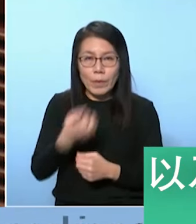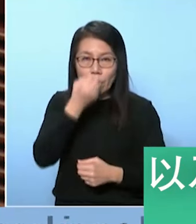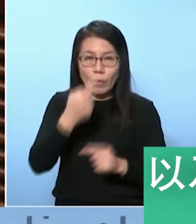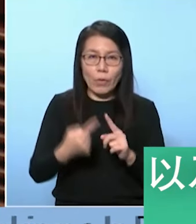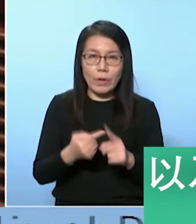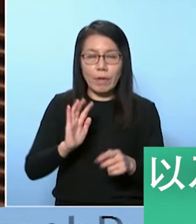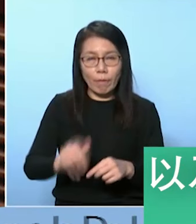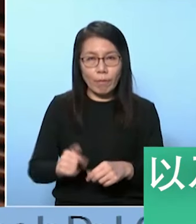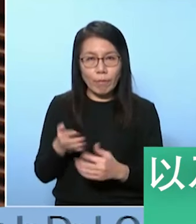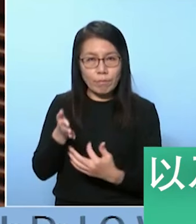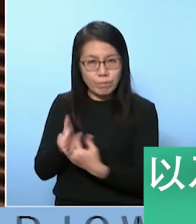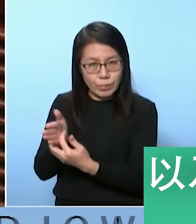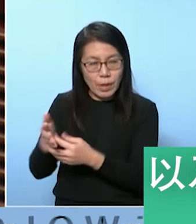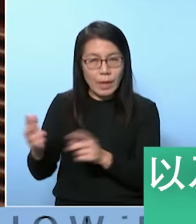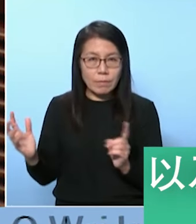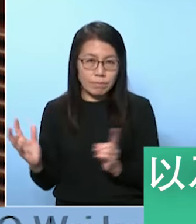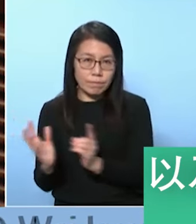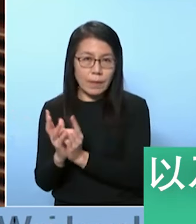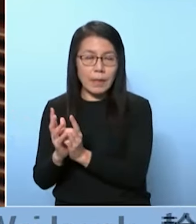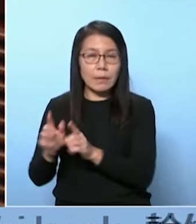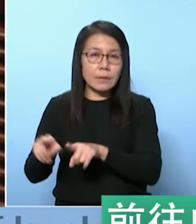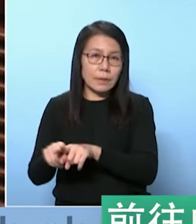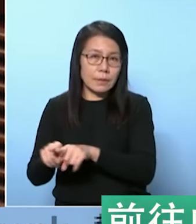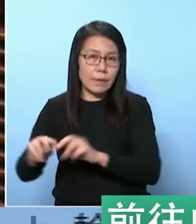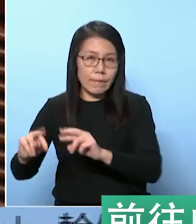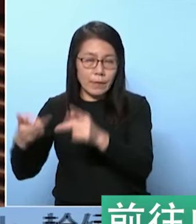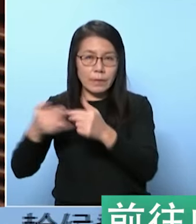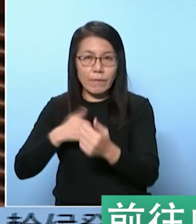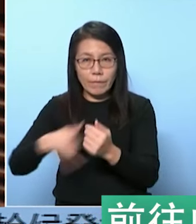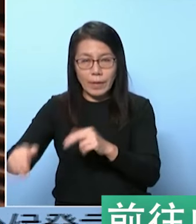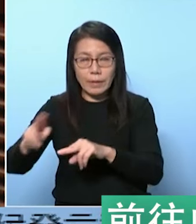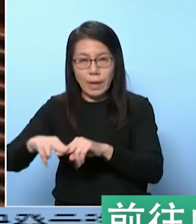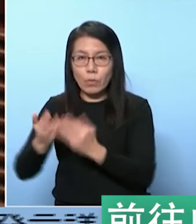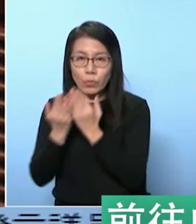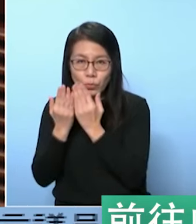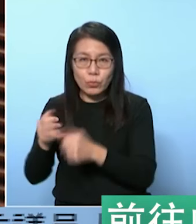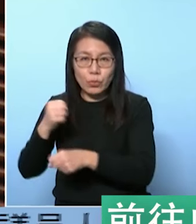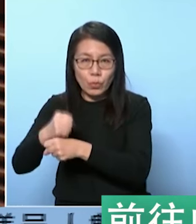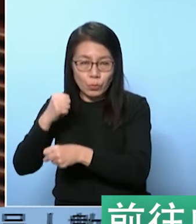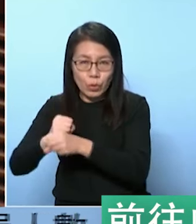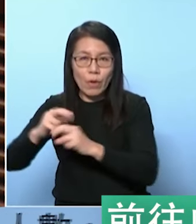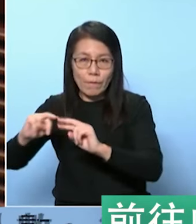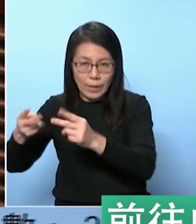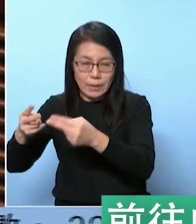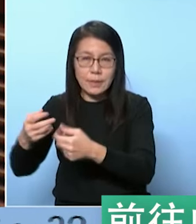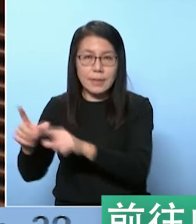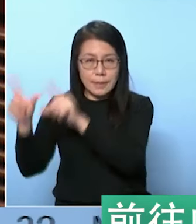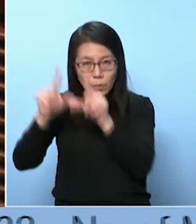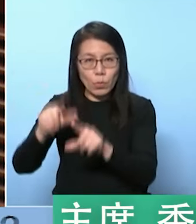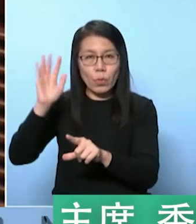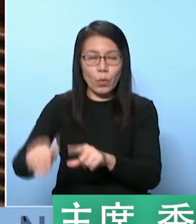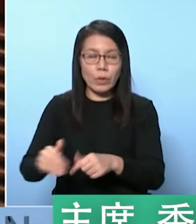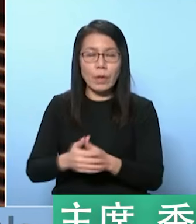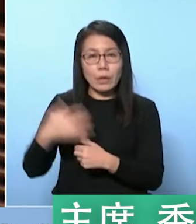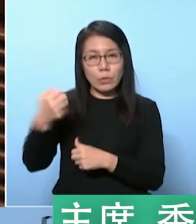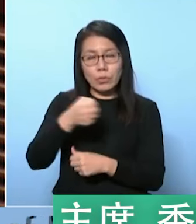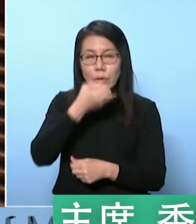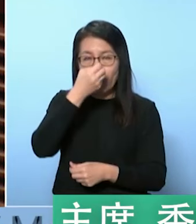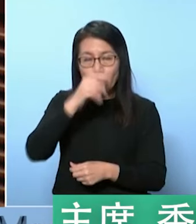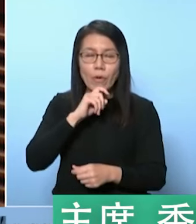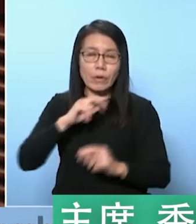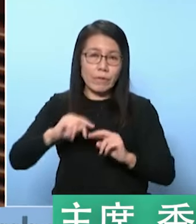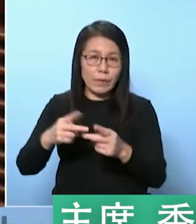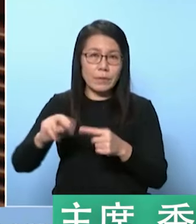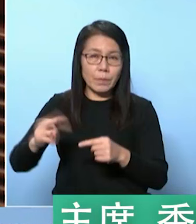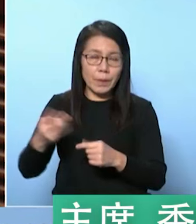港居民更積極融入國家發展大局，前往內地升學、就業、發展和生活。主席，香港已經發